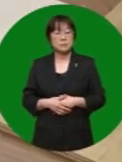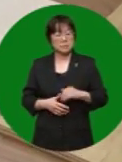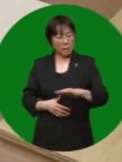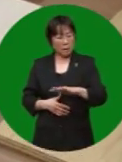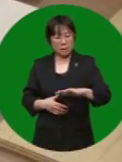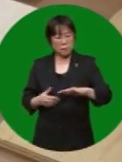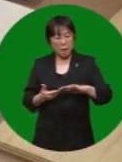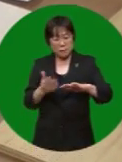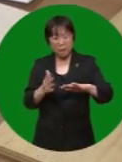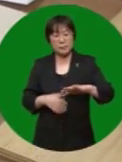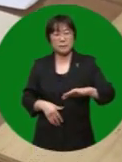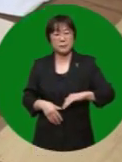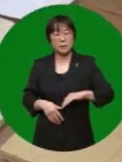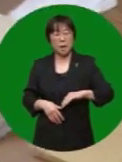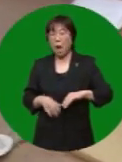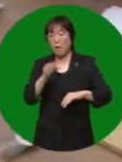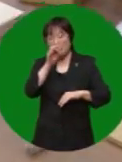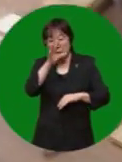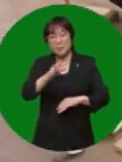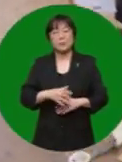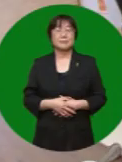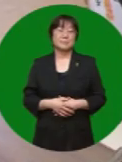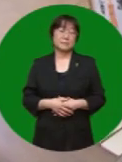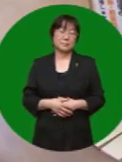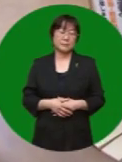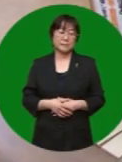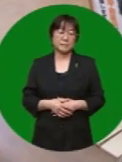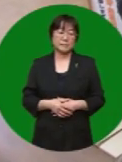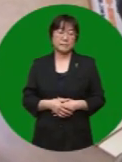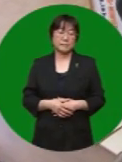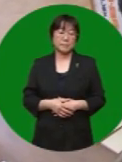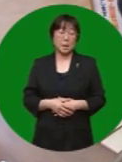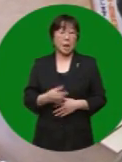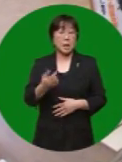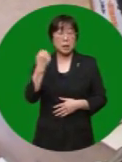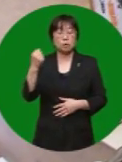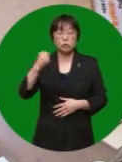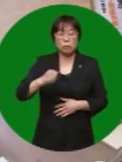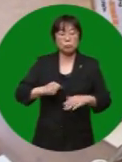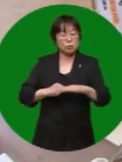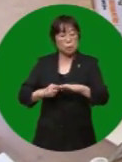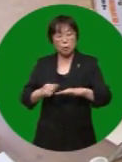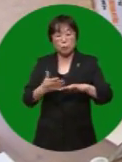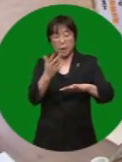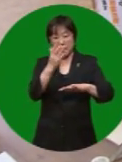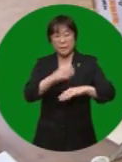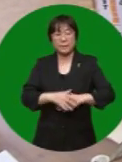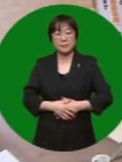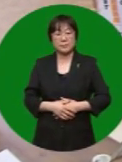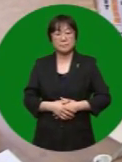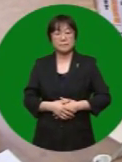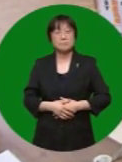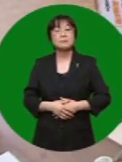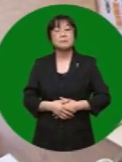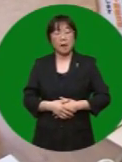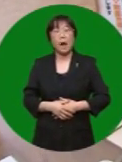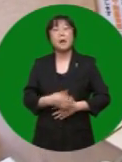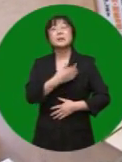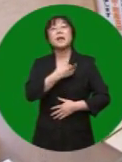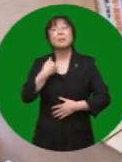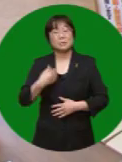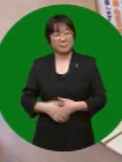あ、揺れない。全然揺れない。さっきよりも強くやってるけど揺れない。いけ